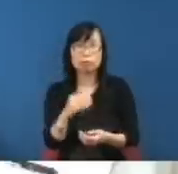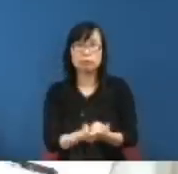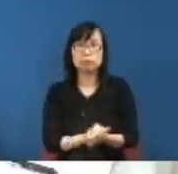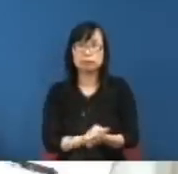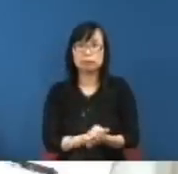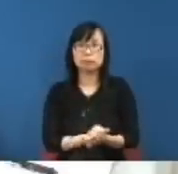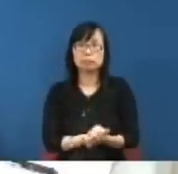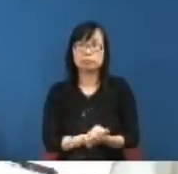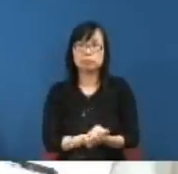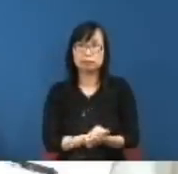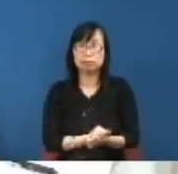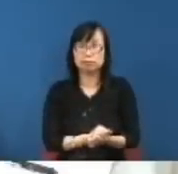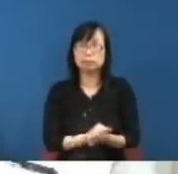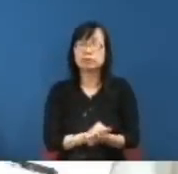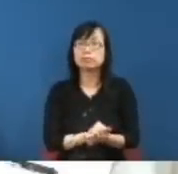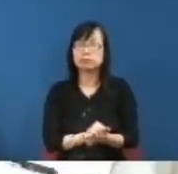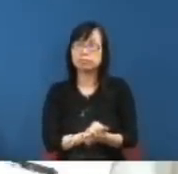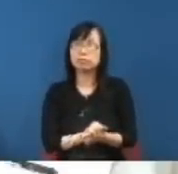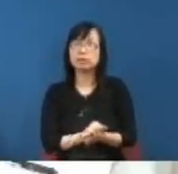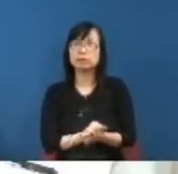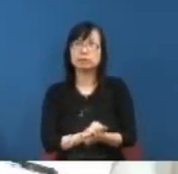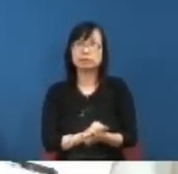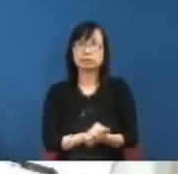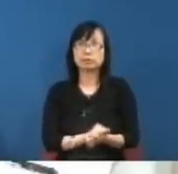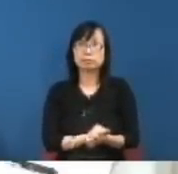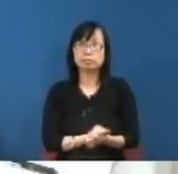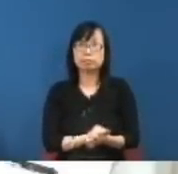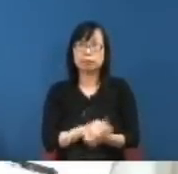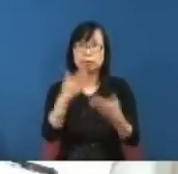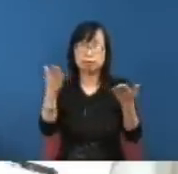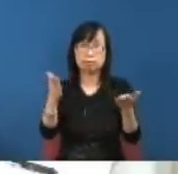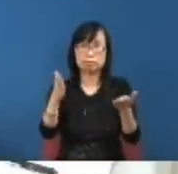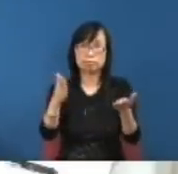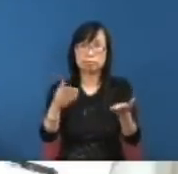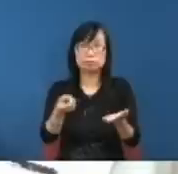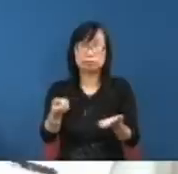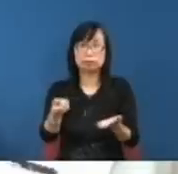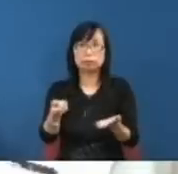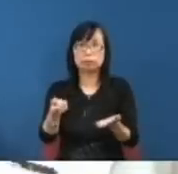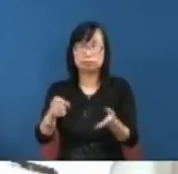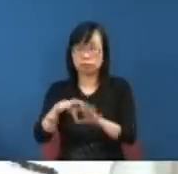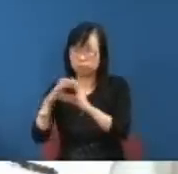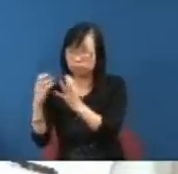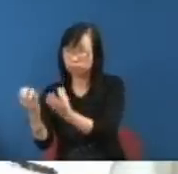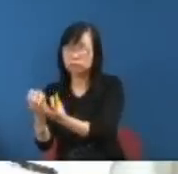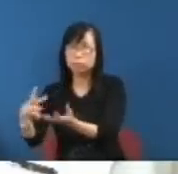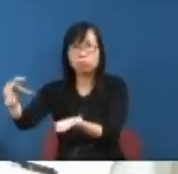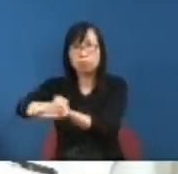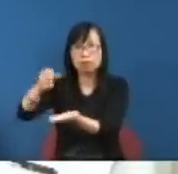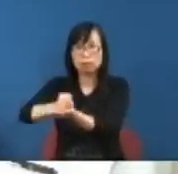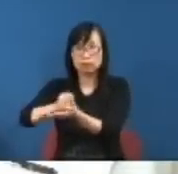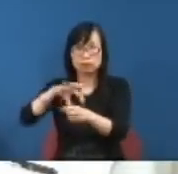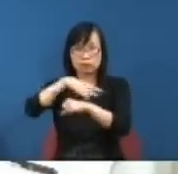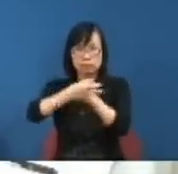題就係在於財富好迅速咁樣樣咧，係向一小撮嘅人壟斷。全球